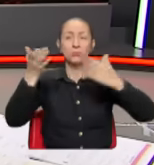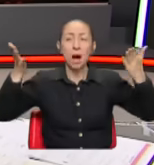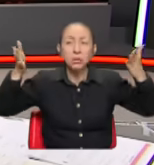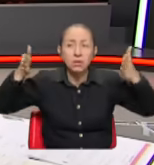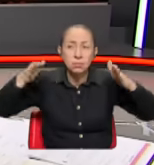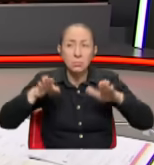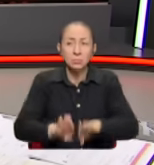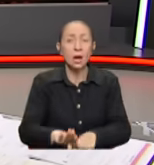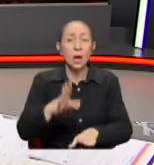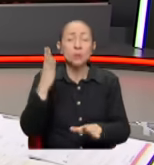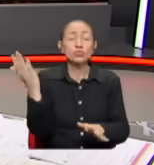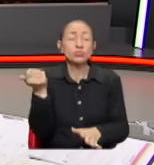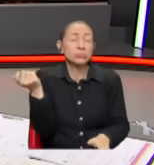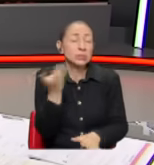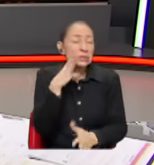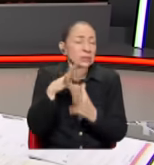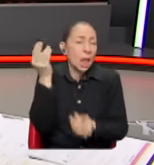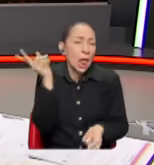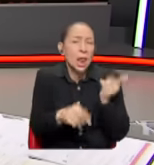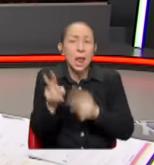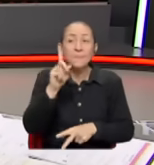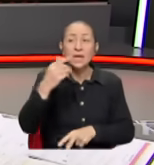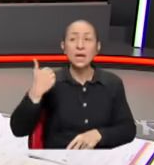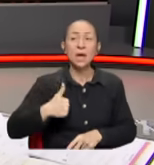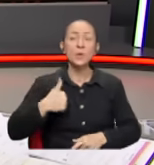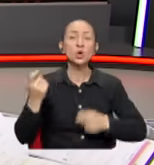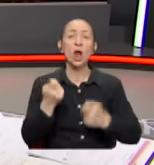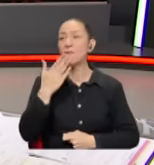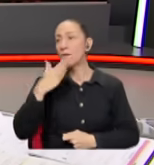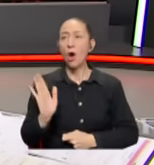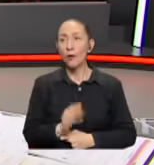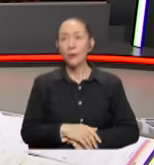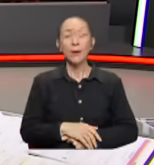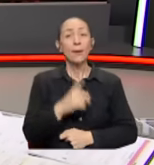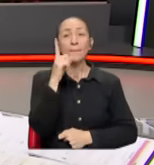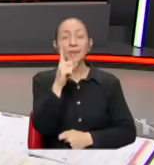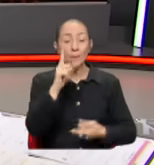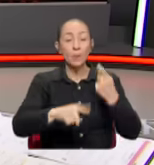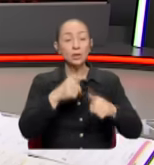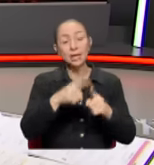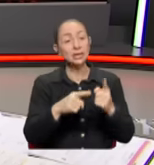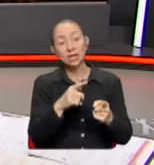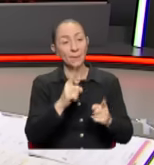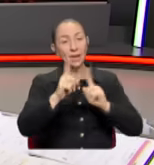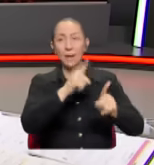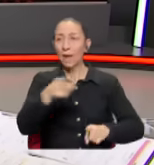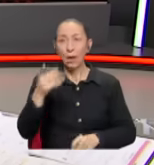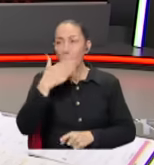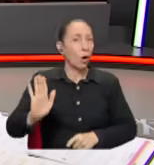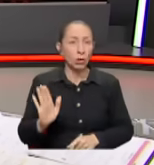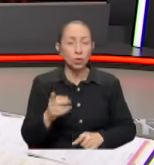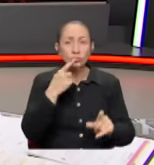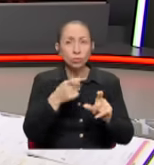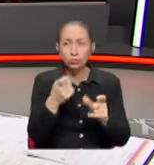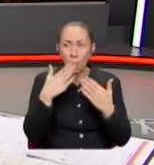Onlarca insan can vermiş. Bir tane kamu görevlisi yok. Bir tane siyasetçi yok yargılanan.